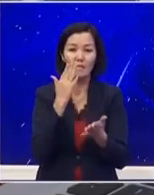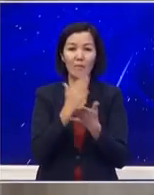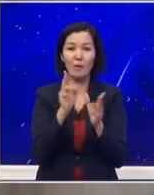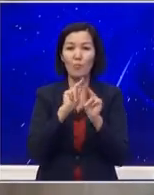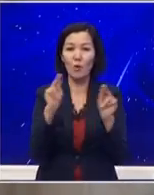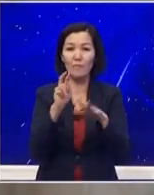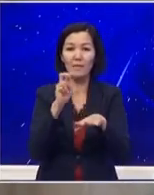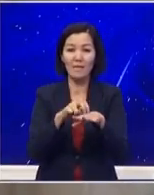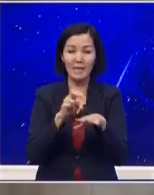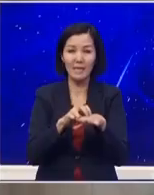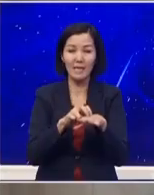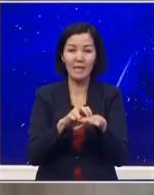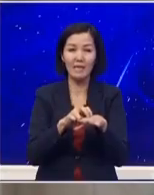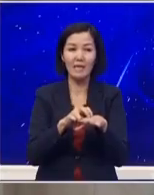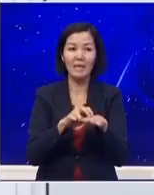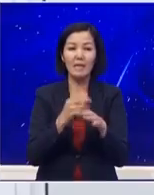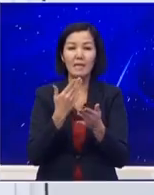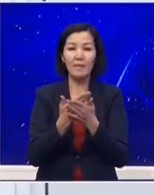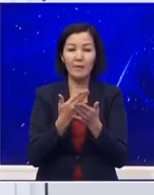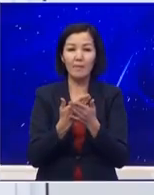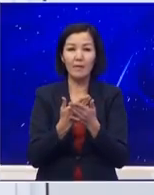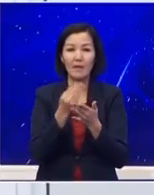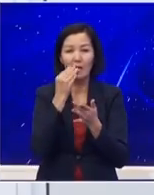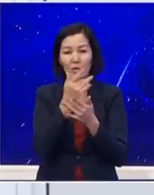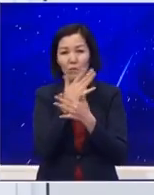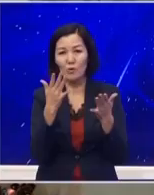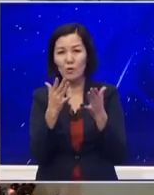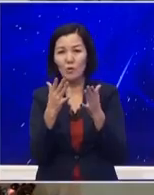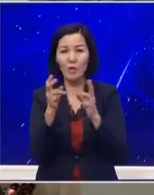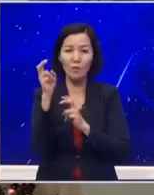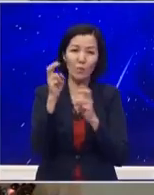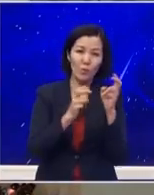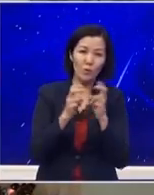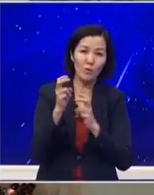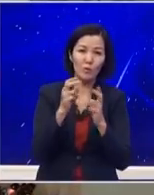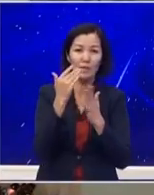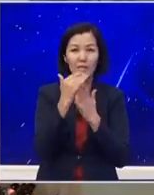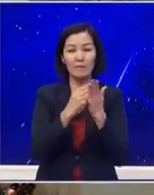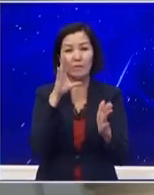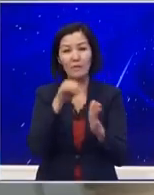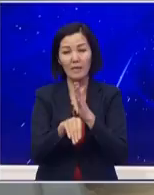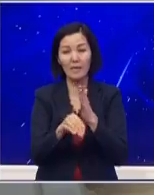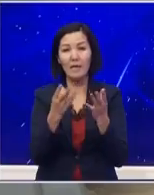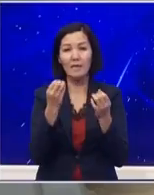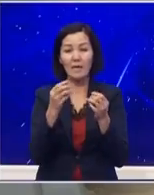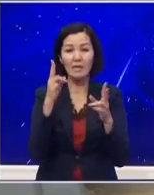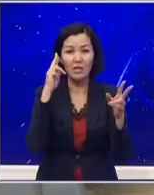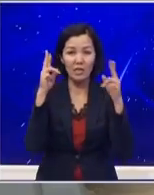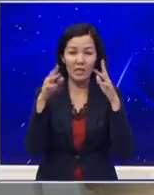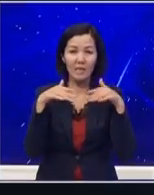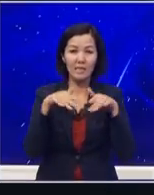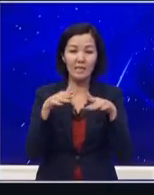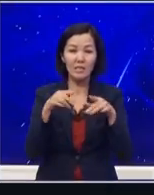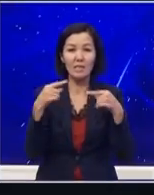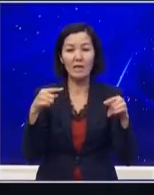мен дәрігерлер. Ас адамның арқауы. Сондықтан азық-түлік өндірушілермен тағамдану солардың тізімінде. Мұнан бөлек шаштараз, тігінші және